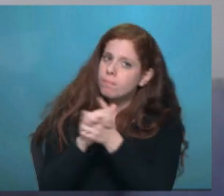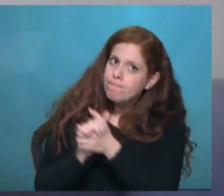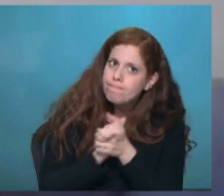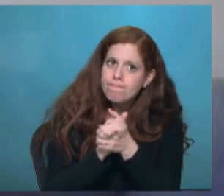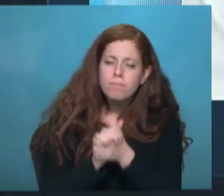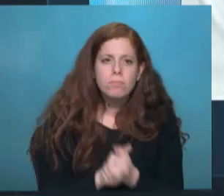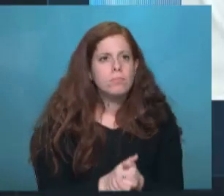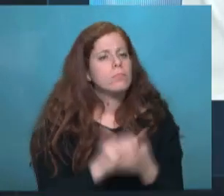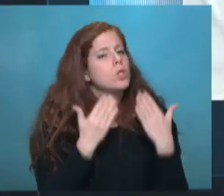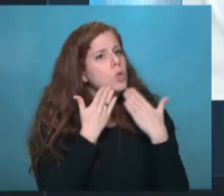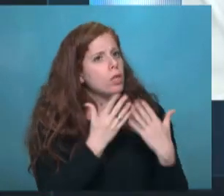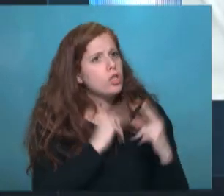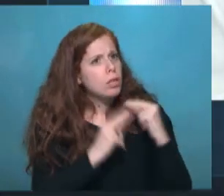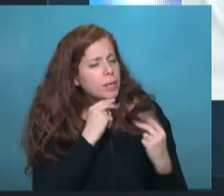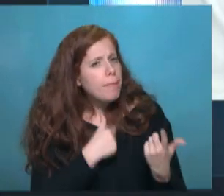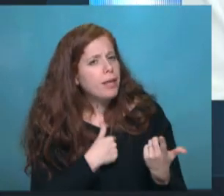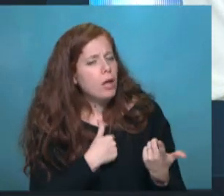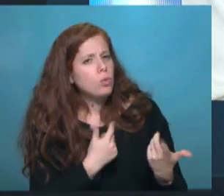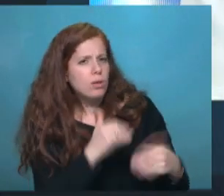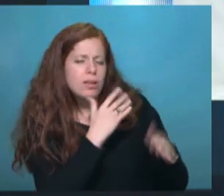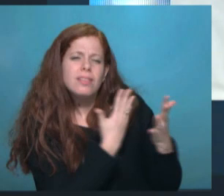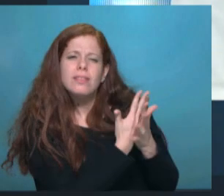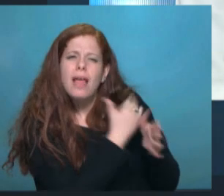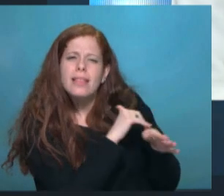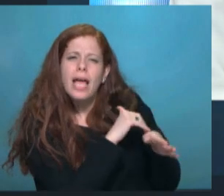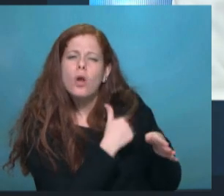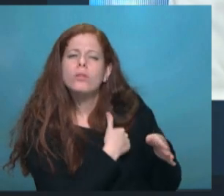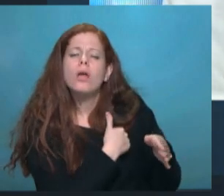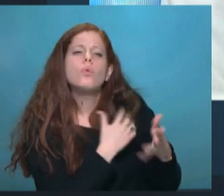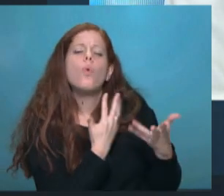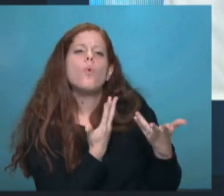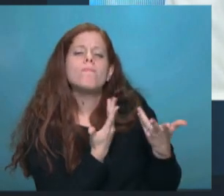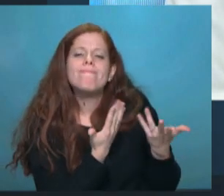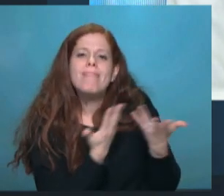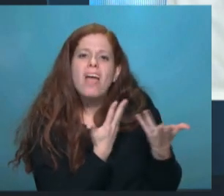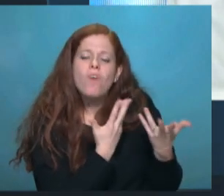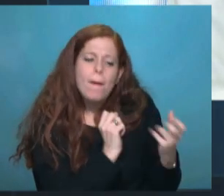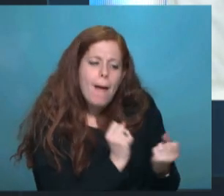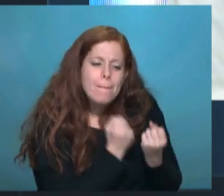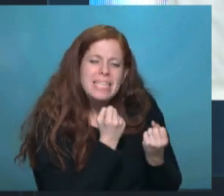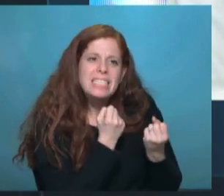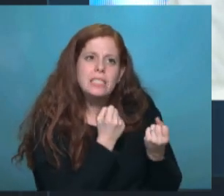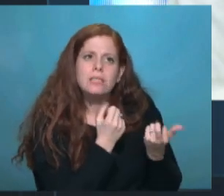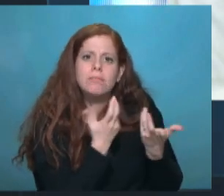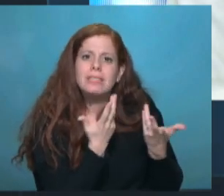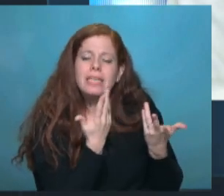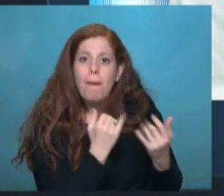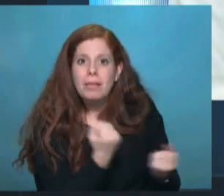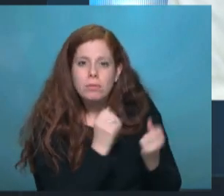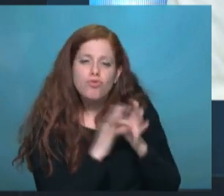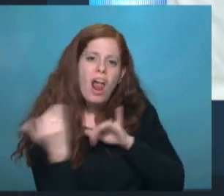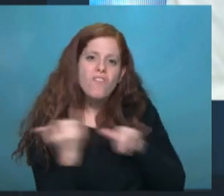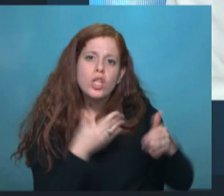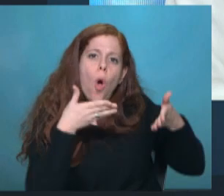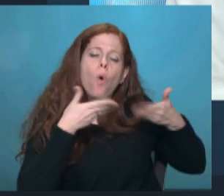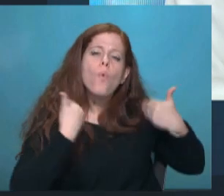תודה רבה שאתה מדבר איתנו. בוא תתקן אותנו, עד כמה שידוע לך, איפה עומדים המאמצים להבאת הגופות של דינה וגלילה